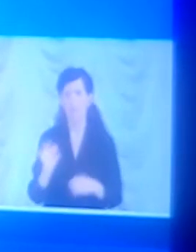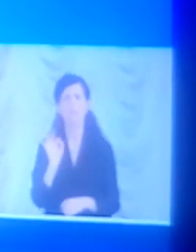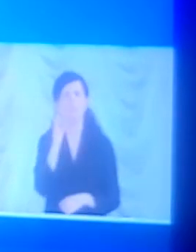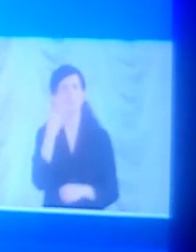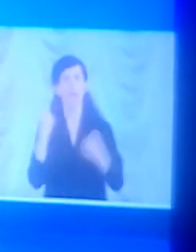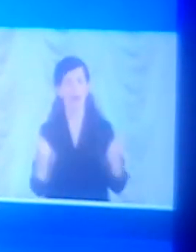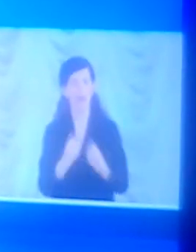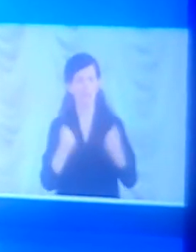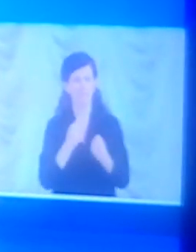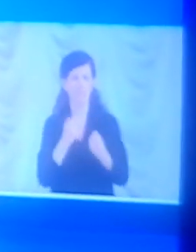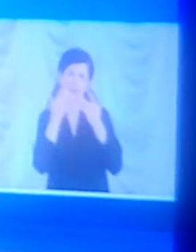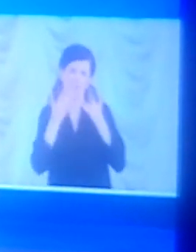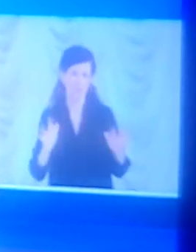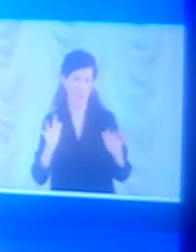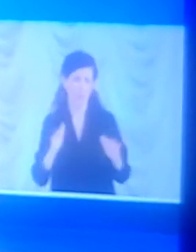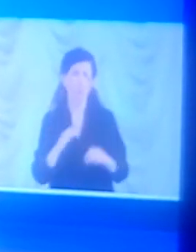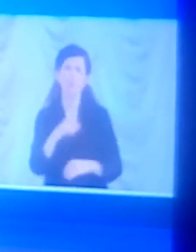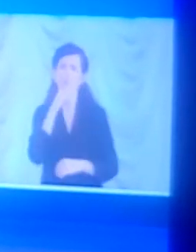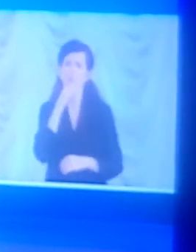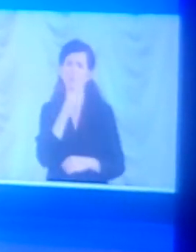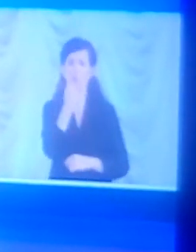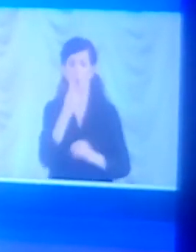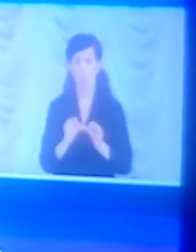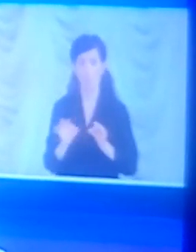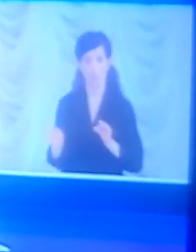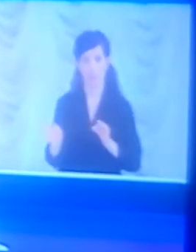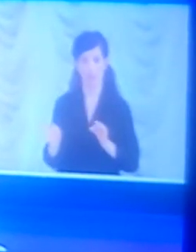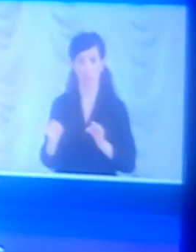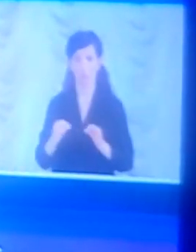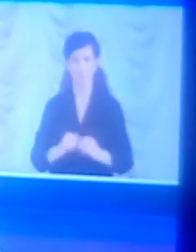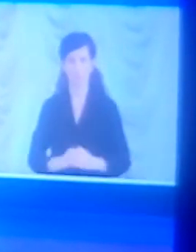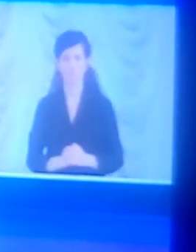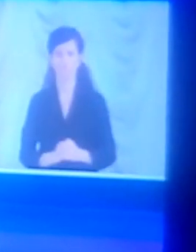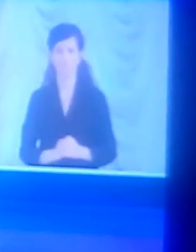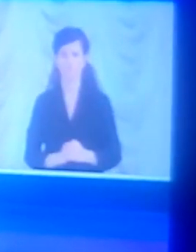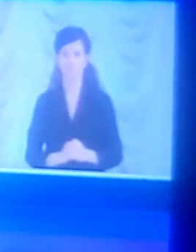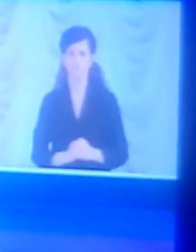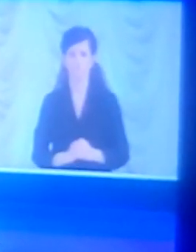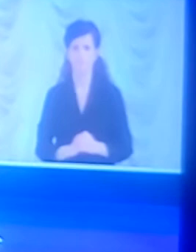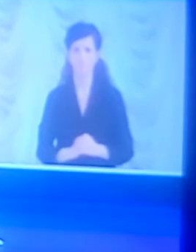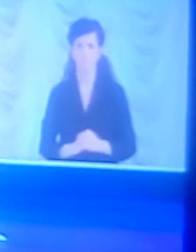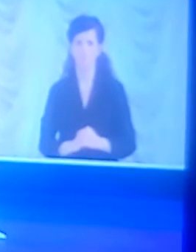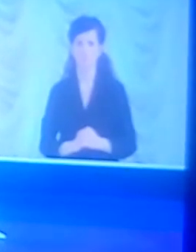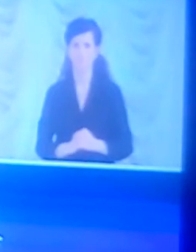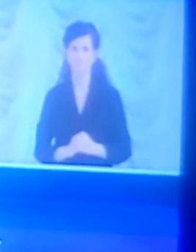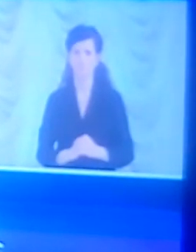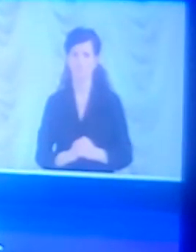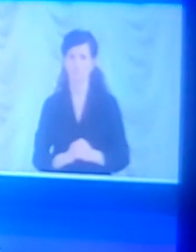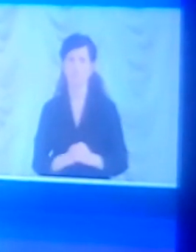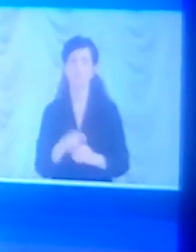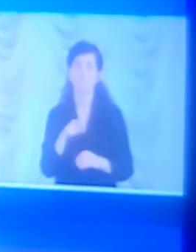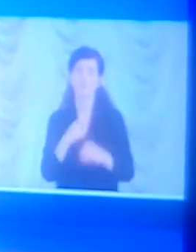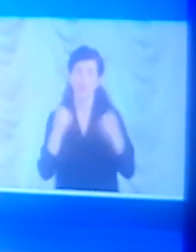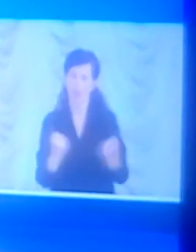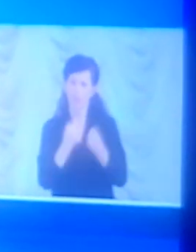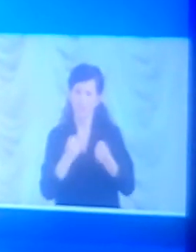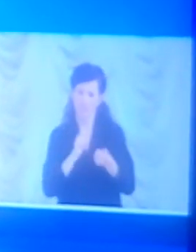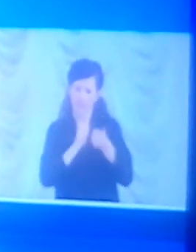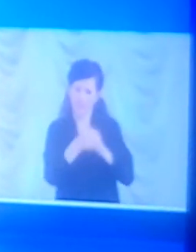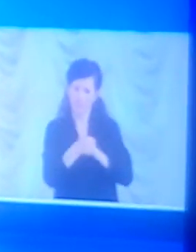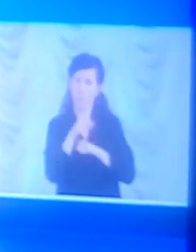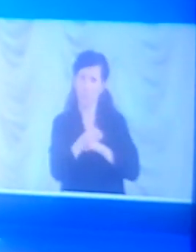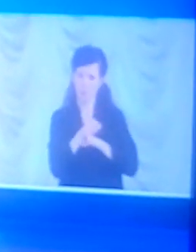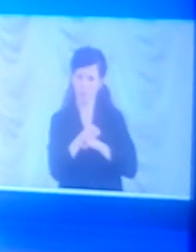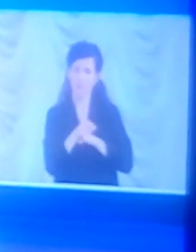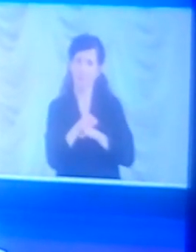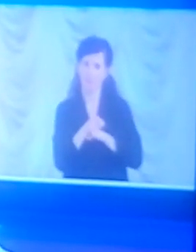attività motoria basterà 1 metro. Anche un ulteriore passaggio per quanto riguarda le attività sportive, proprio per consentire